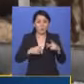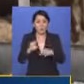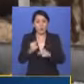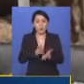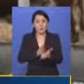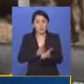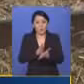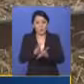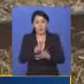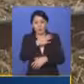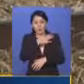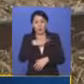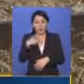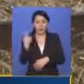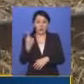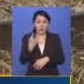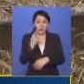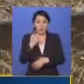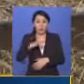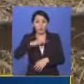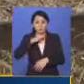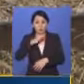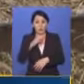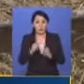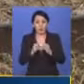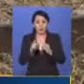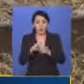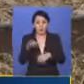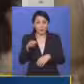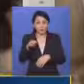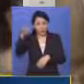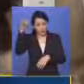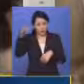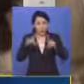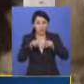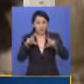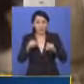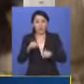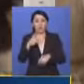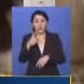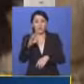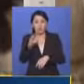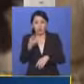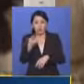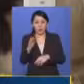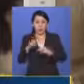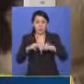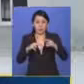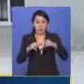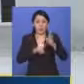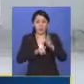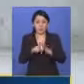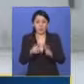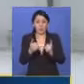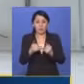фермалармен қатар етті өндіретін шаруашылықтар да назарда. Биыл 13 мың қара малға шақталған 2 бордақылау алаңының құрылысы басталды.